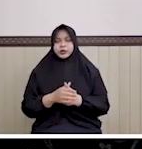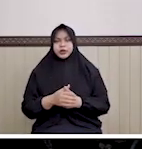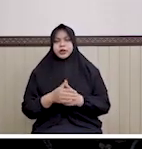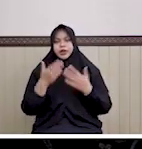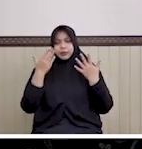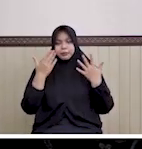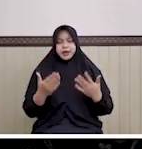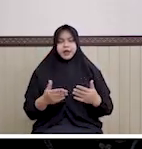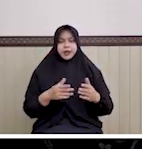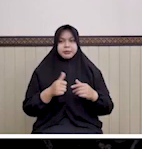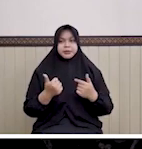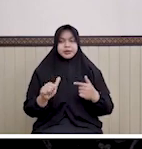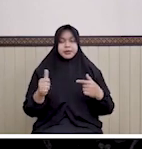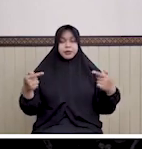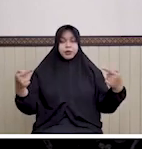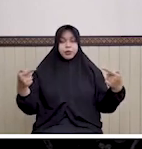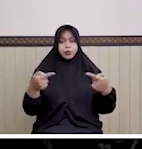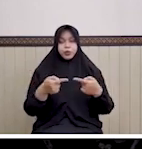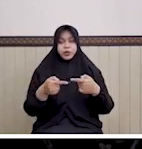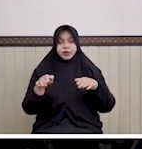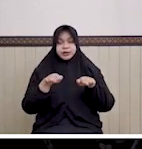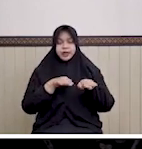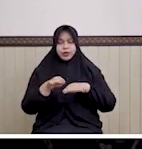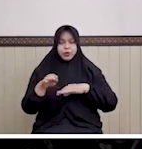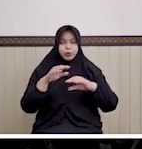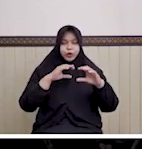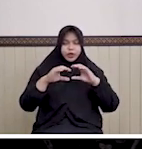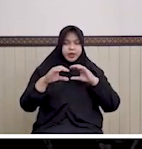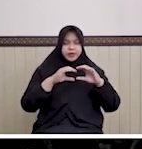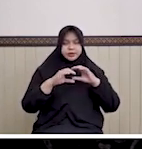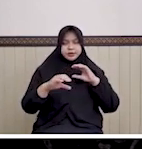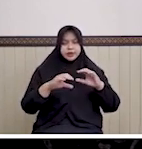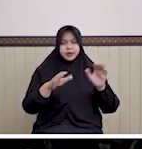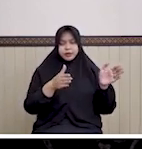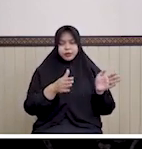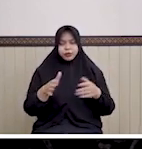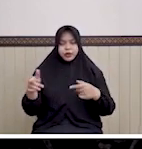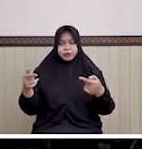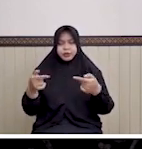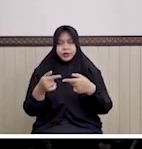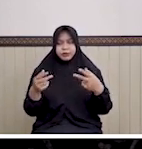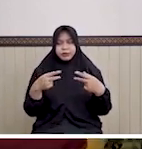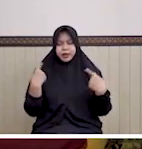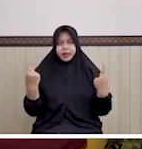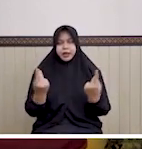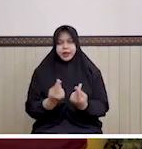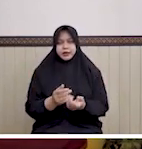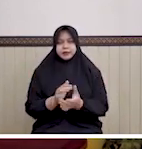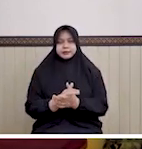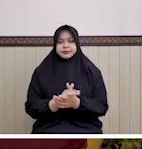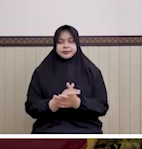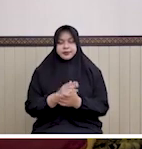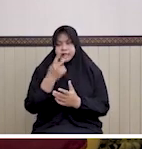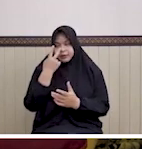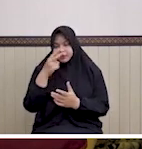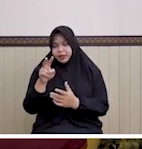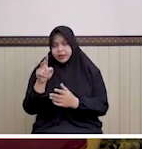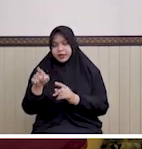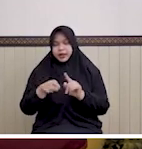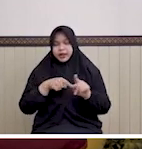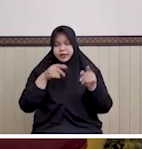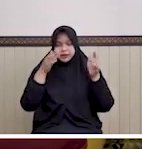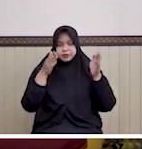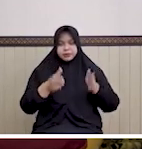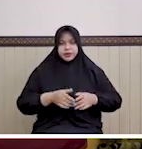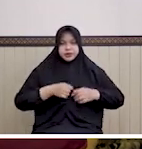Bagaimana menjembatani strategi komunikasinya bagaimana kita melihat dari aspek